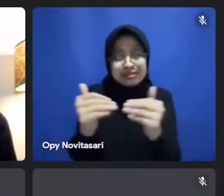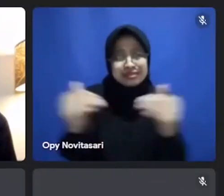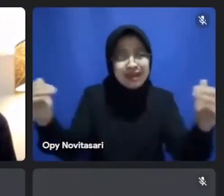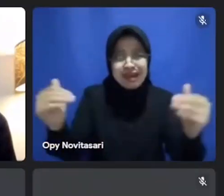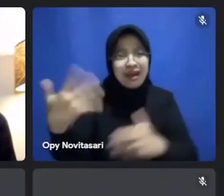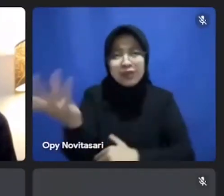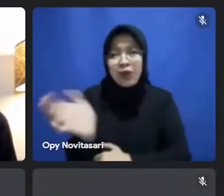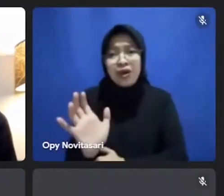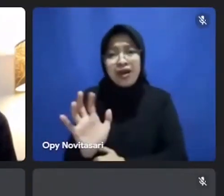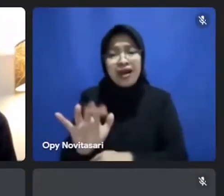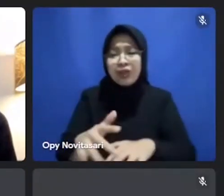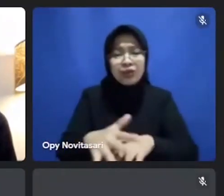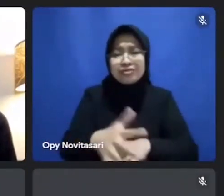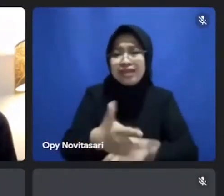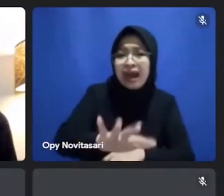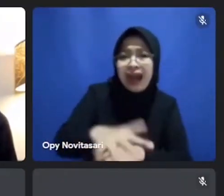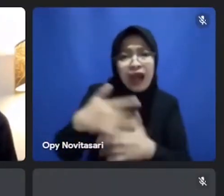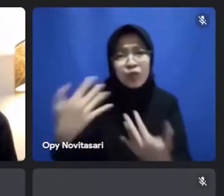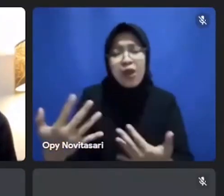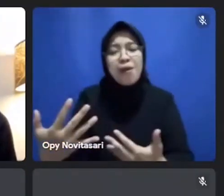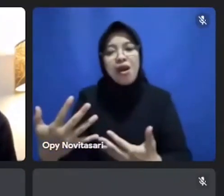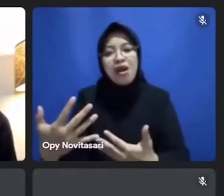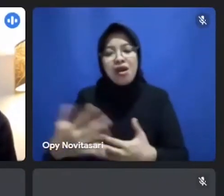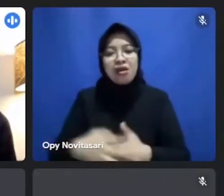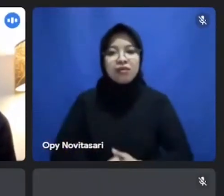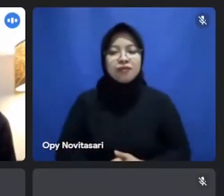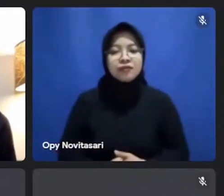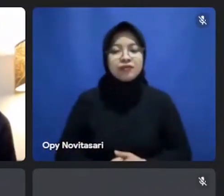jarang gu di apa dibahas